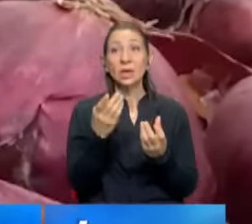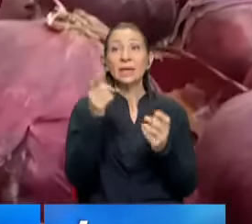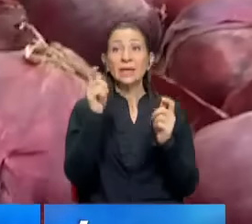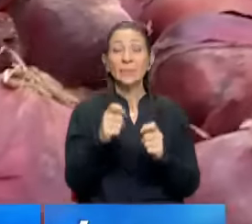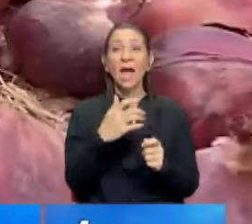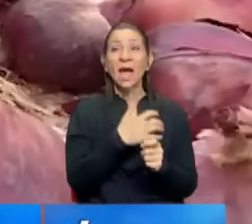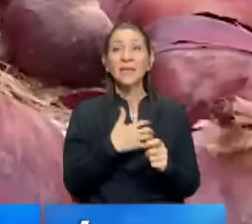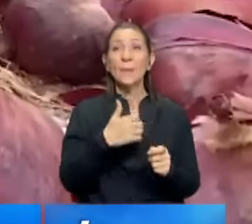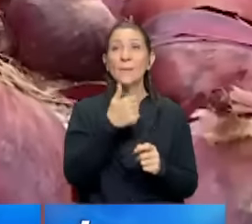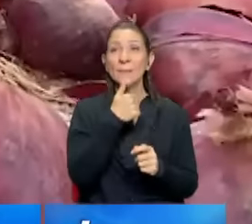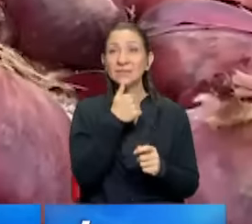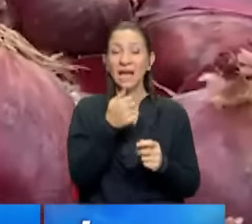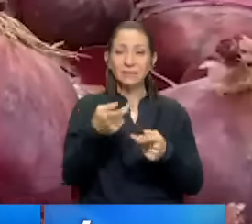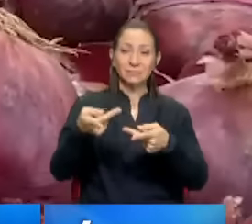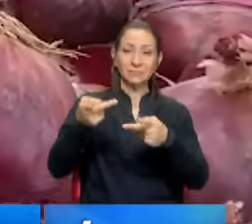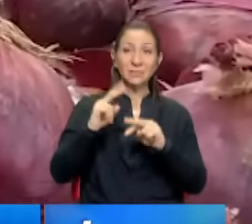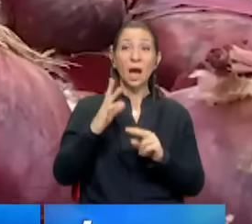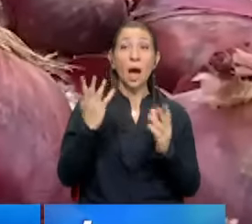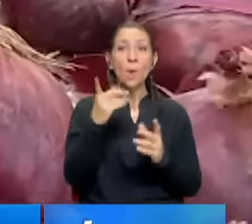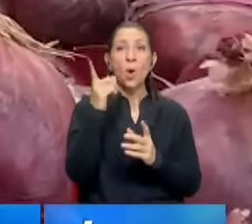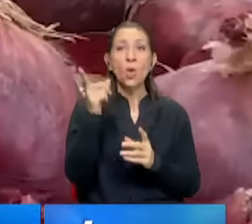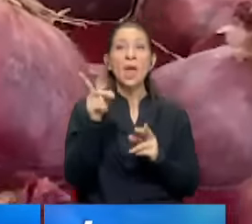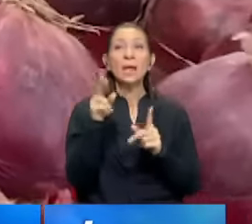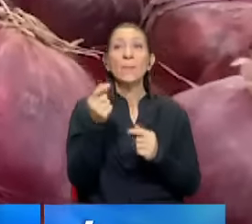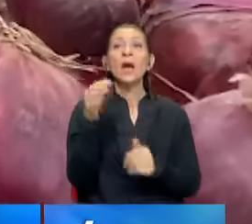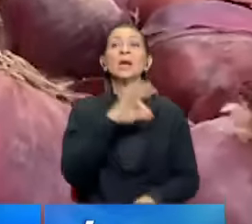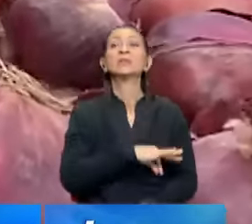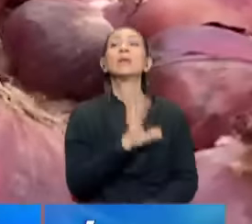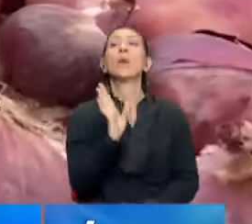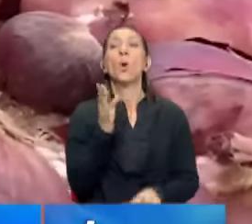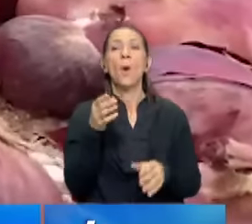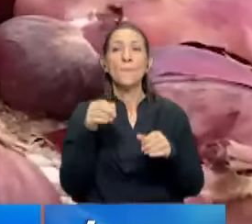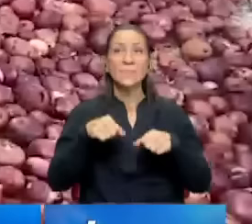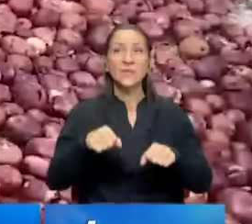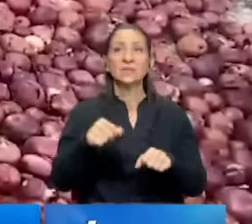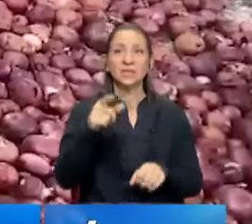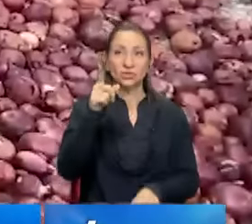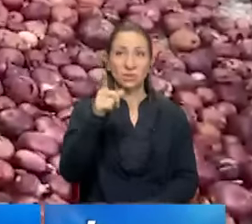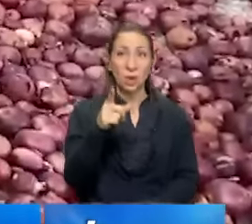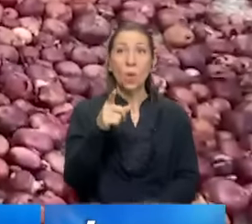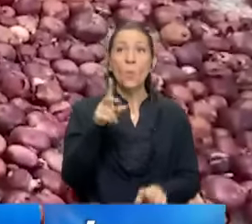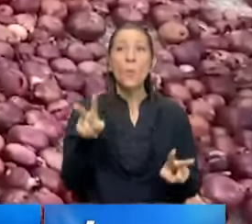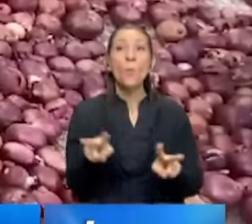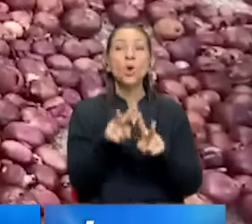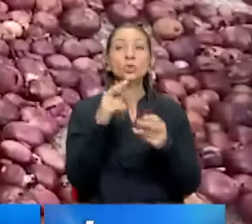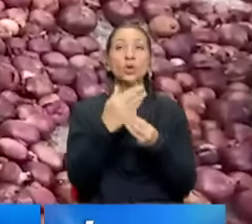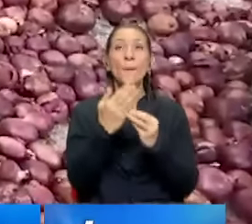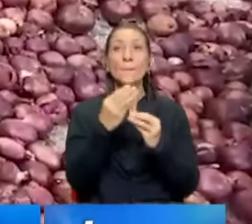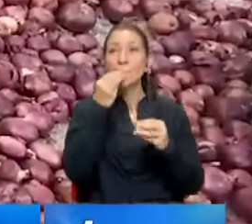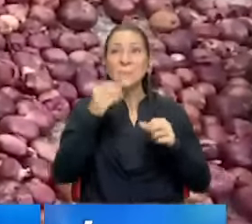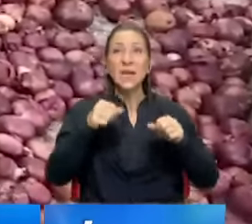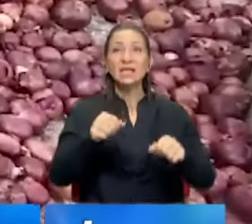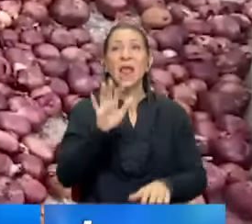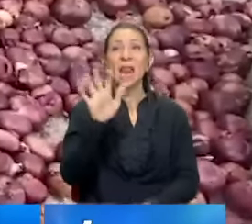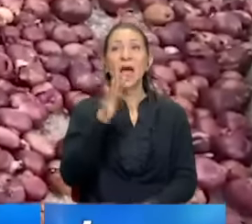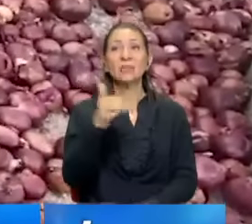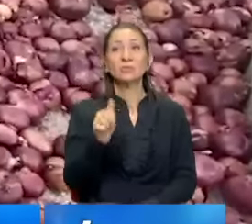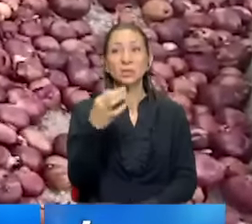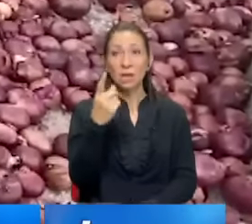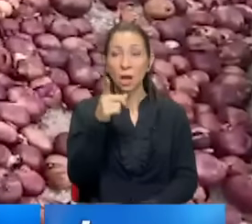Yaptığı annesinden babasından yadigar ama artık onlar gibi para kazanamıyor pazarcı Davut Uymaz. Mor soğan marketlerde ortalama 50-60